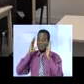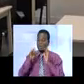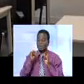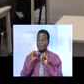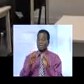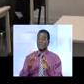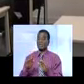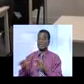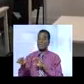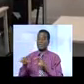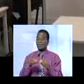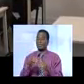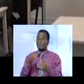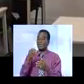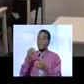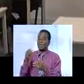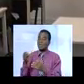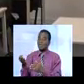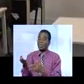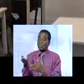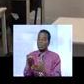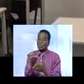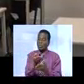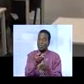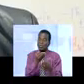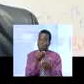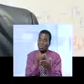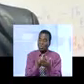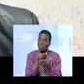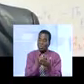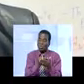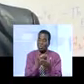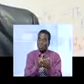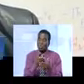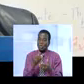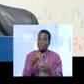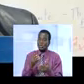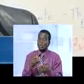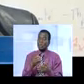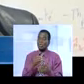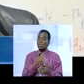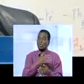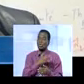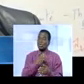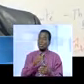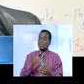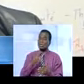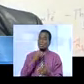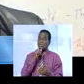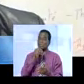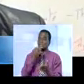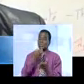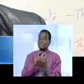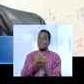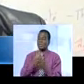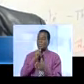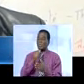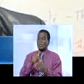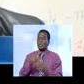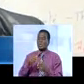ont dû faire des économies pour étudier à Brest. Je ne bénéficie pas de bourse. Il faut